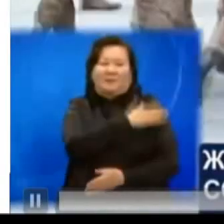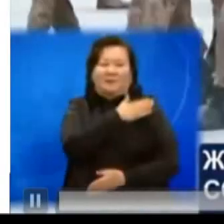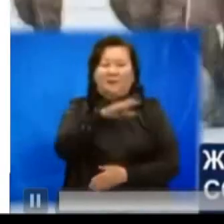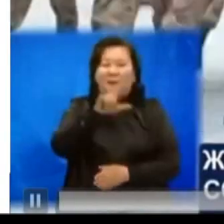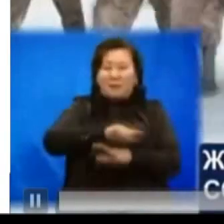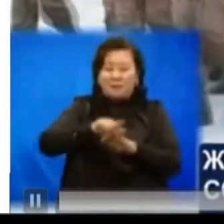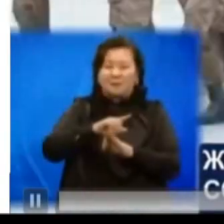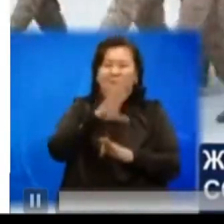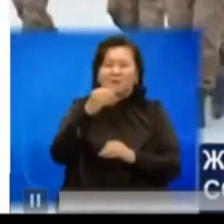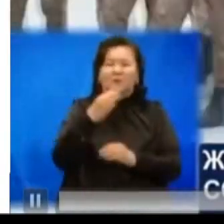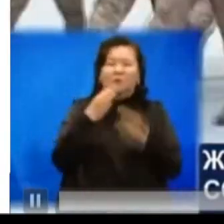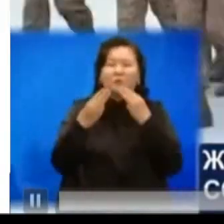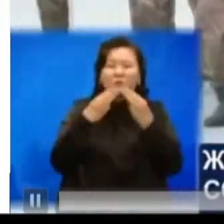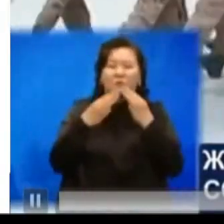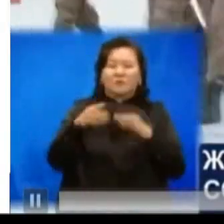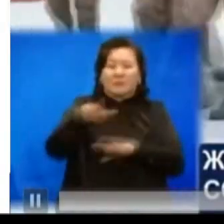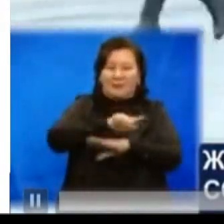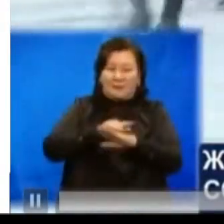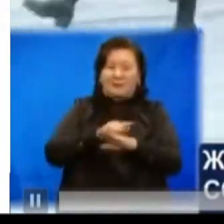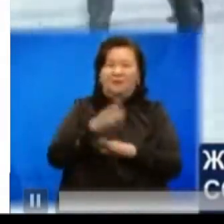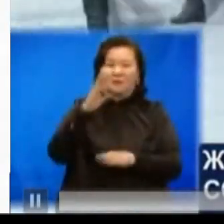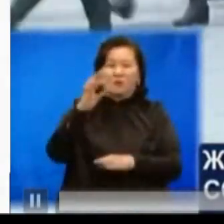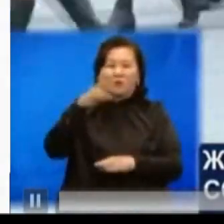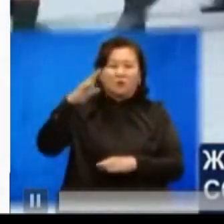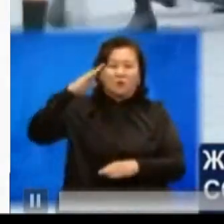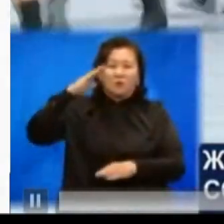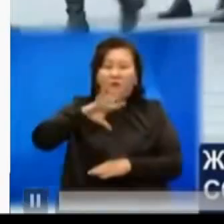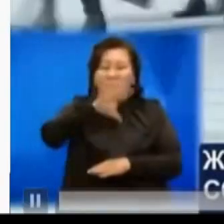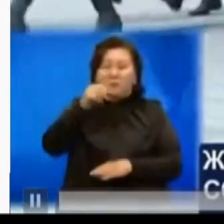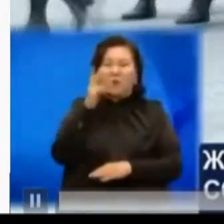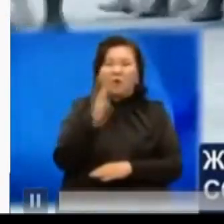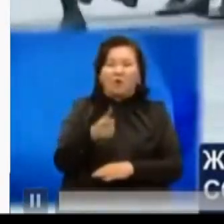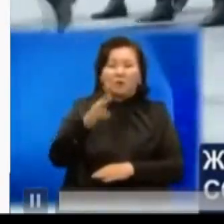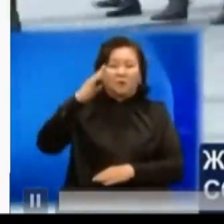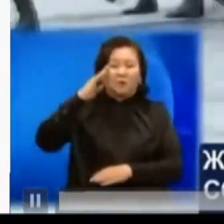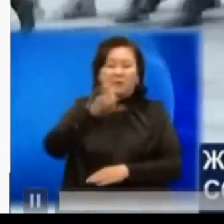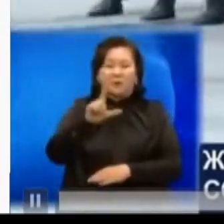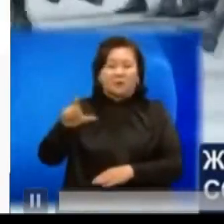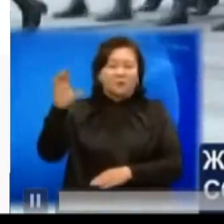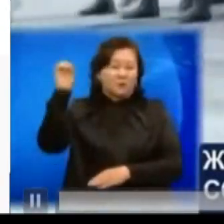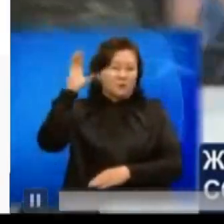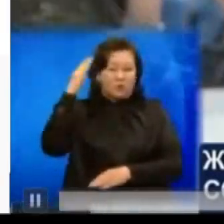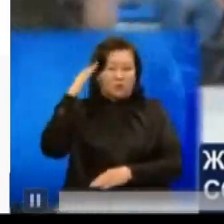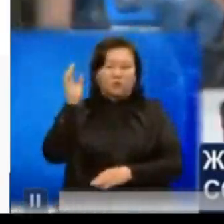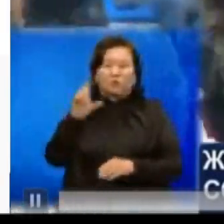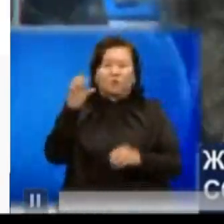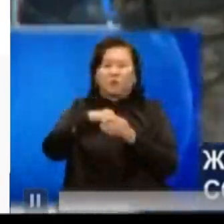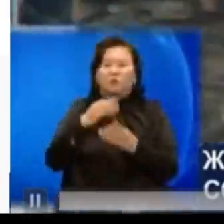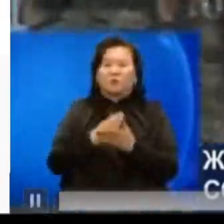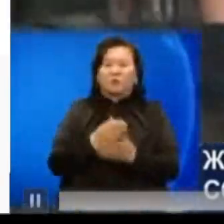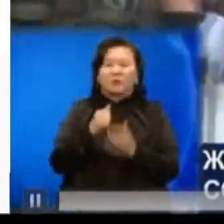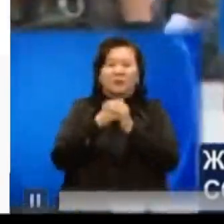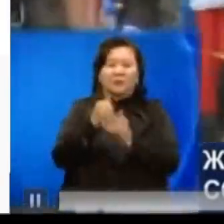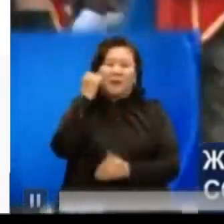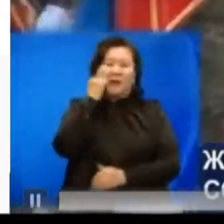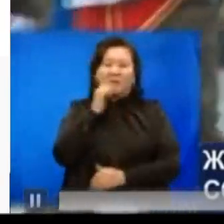газар, шүүхийн шийдвэр гүйцэтгэх ерхий газар, дотоод хэргийн их сургууль зэрэг байгууллагын 2000 гаруй цэргийн албан хаагч, сонсогч, байлдагч нар оролцлоо. Мөн Ахмад үеийн төлөөлөл